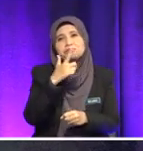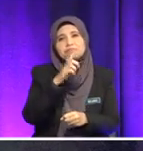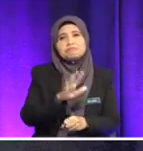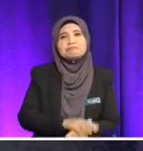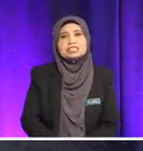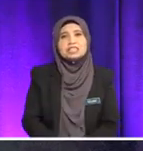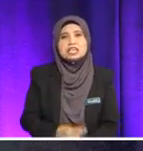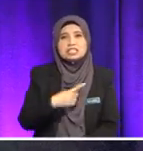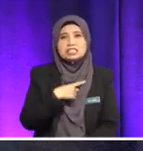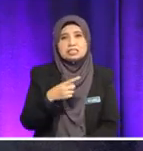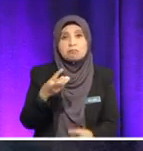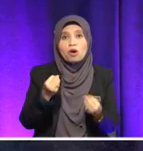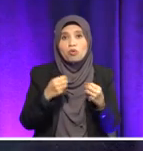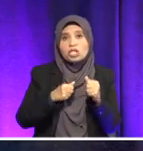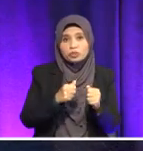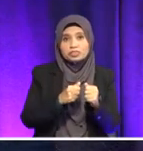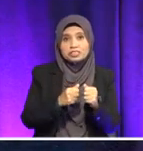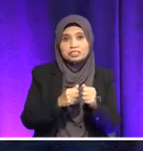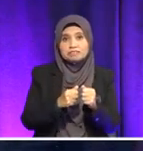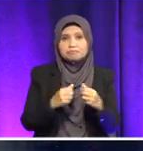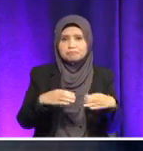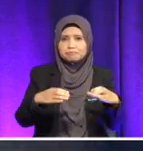Saya mau ikut ah